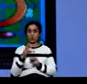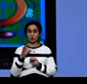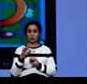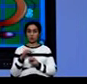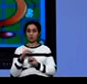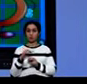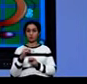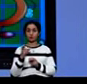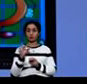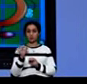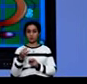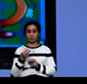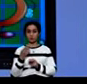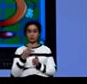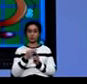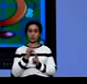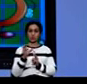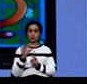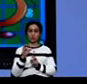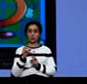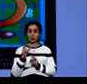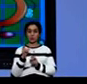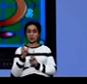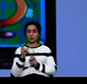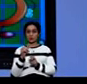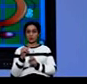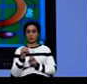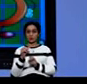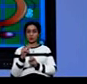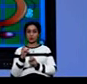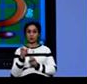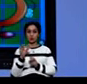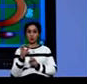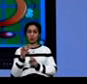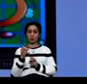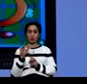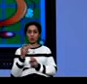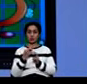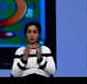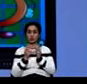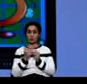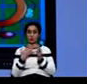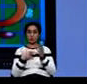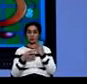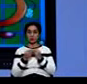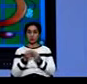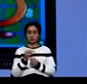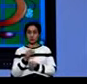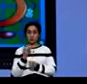ребята? Правильно, это собаки. А сколько их? Считаем